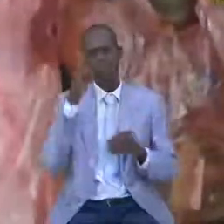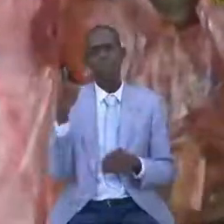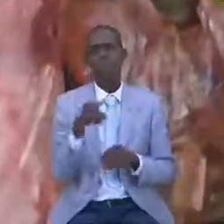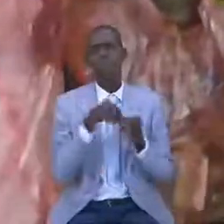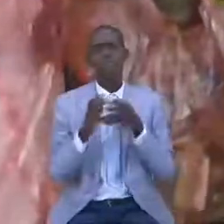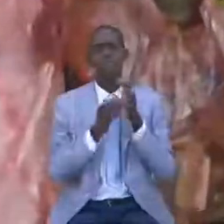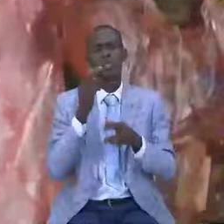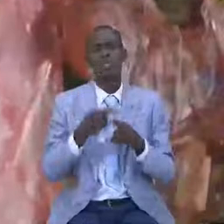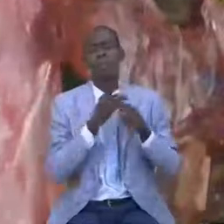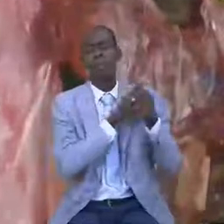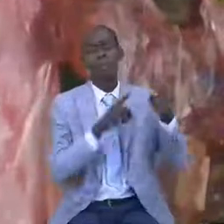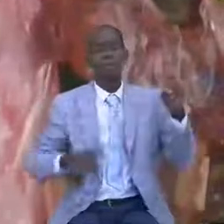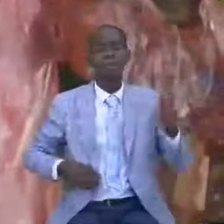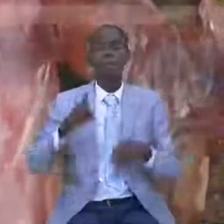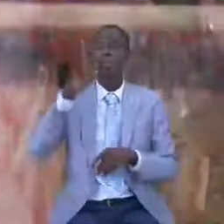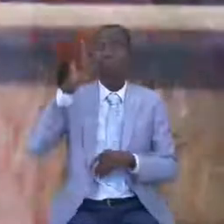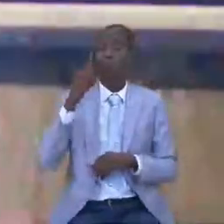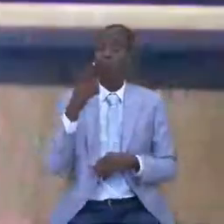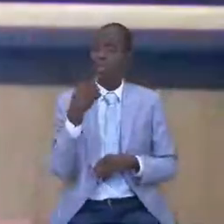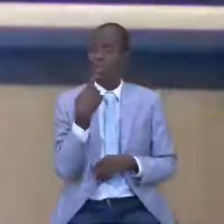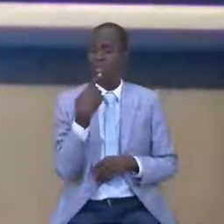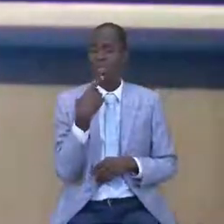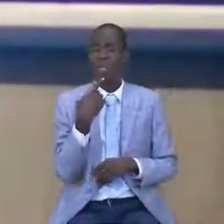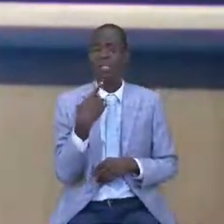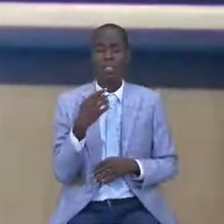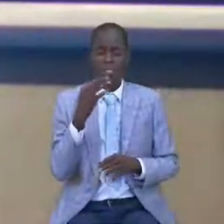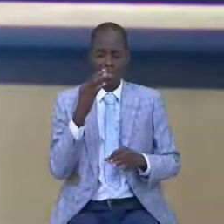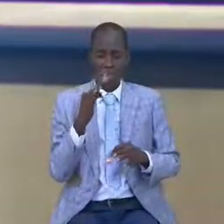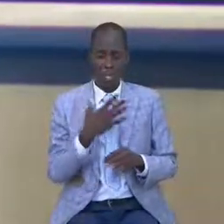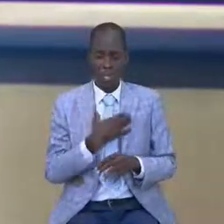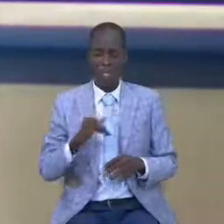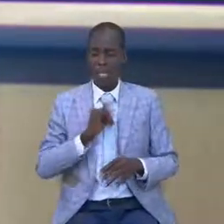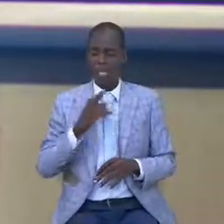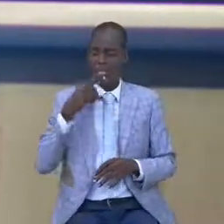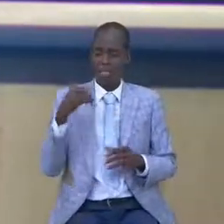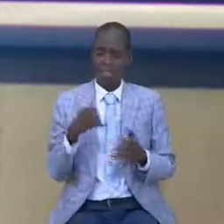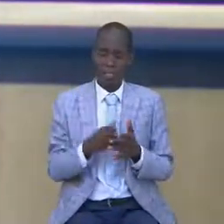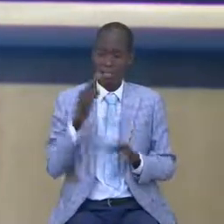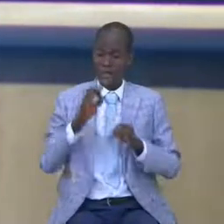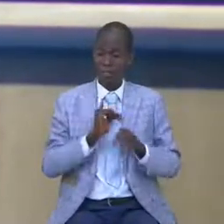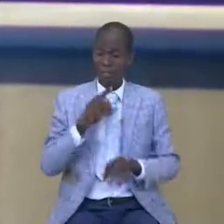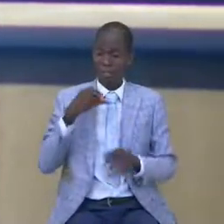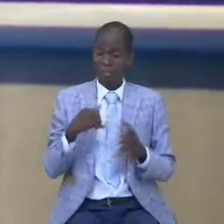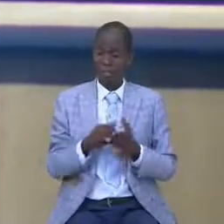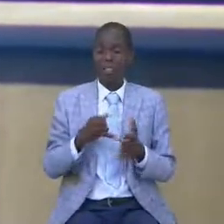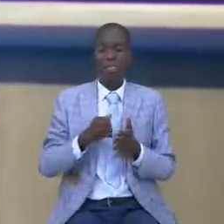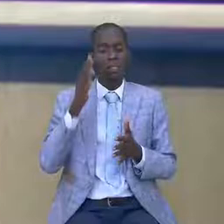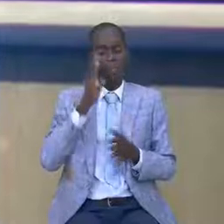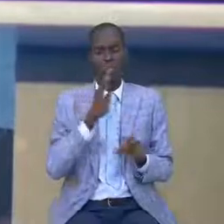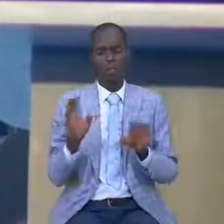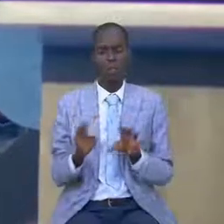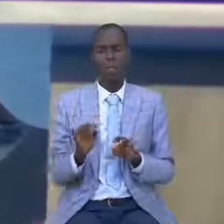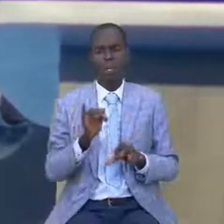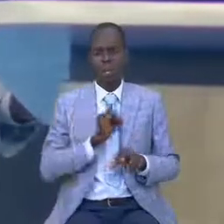décrète que ce soir, c'est la nuit de solution. Seigneur, tu as dit que si je le